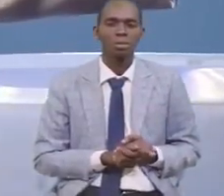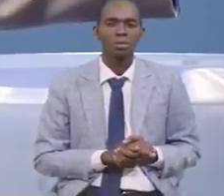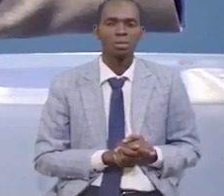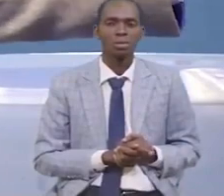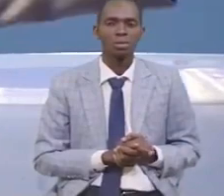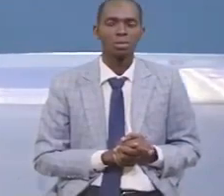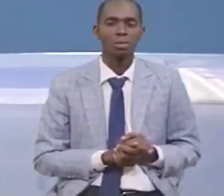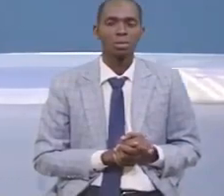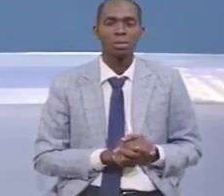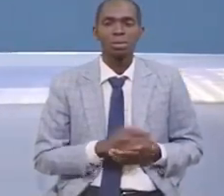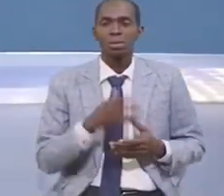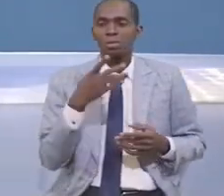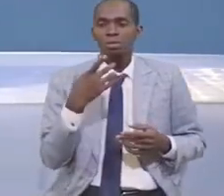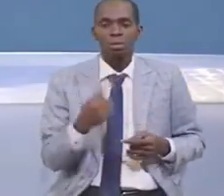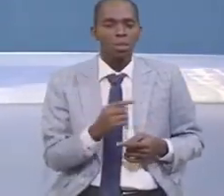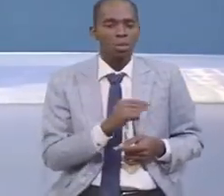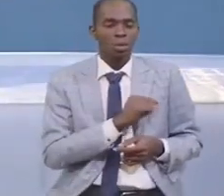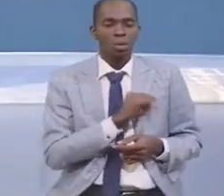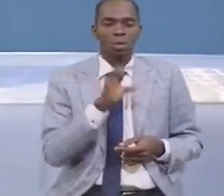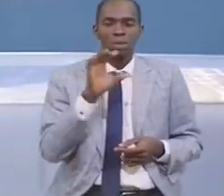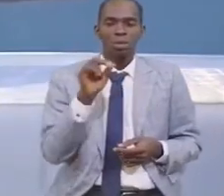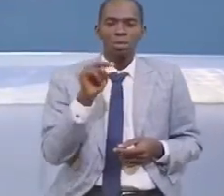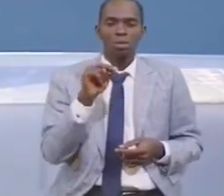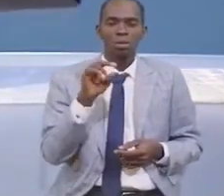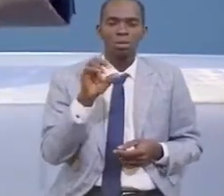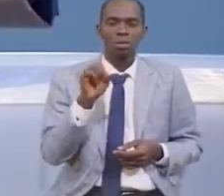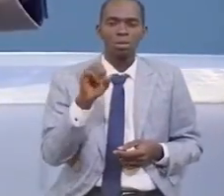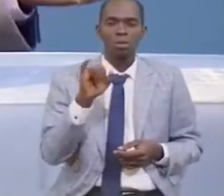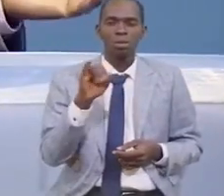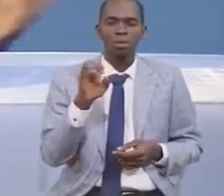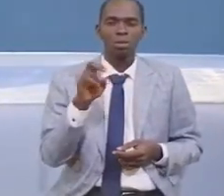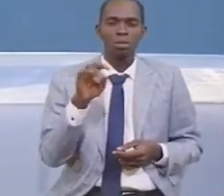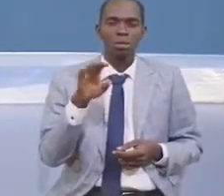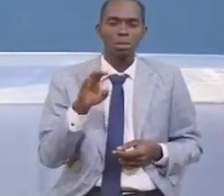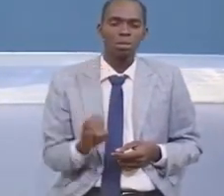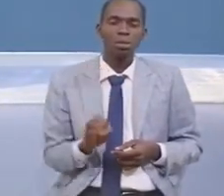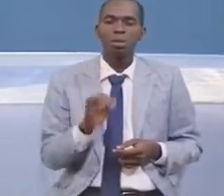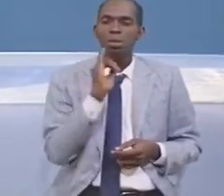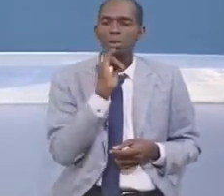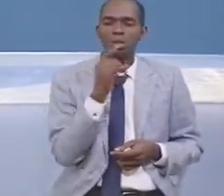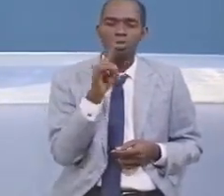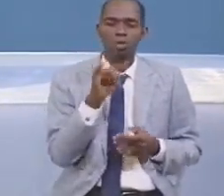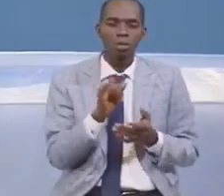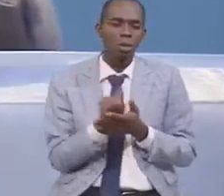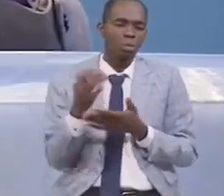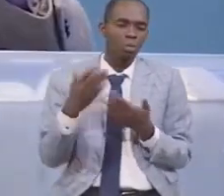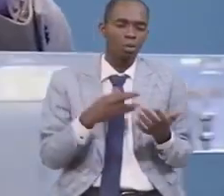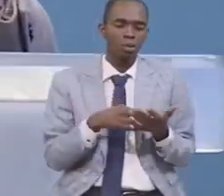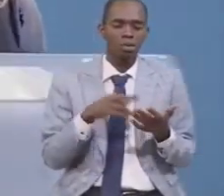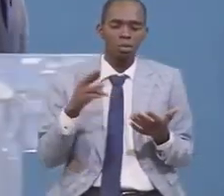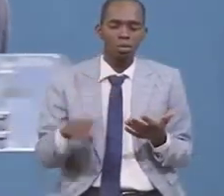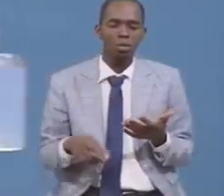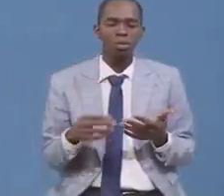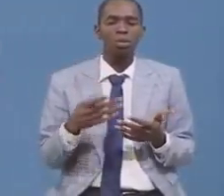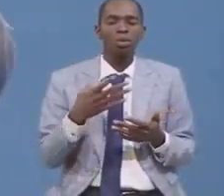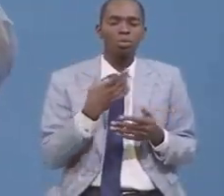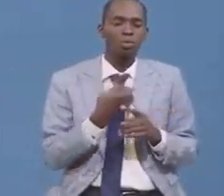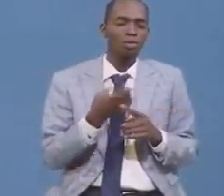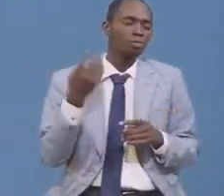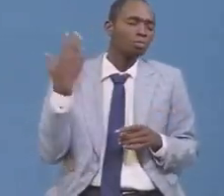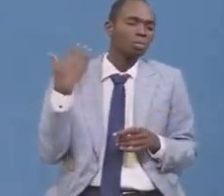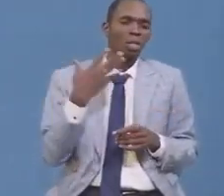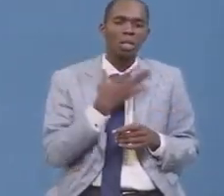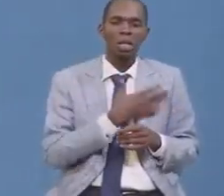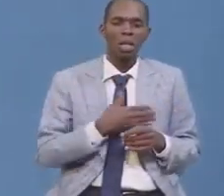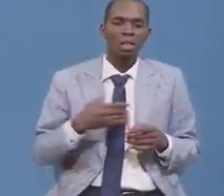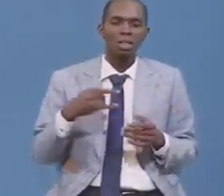the conscience is the one that brings results and brings things from history and your conscience says now